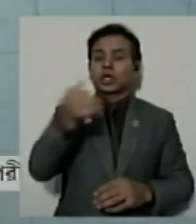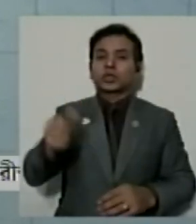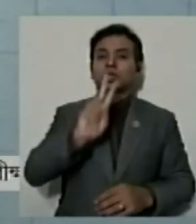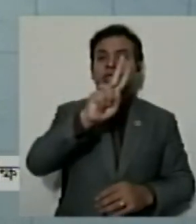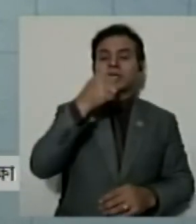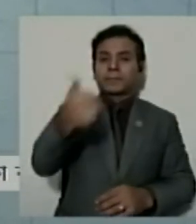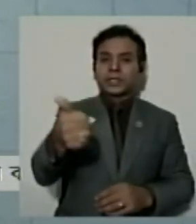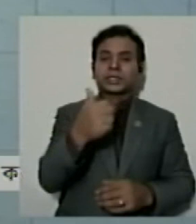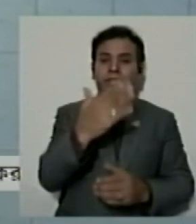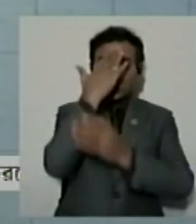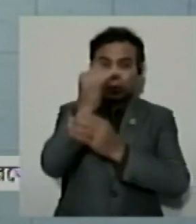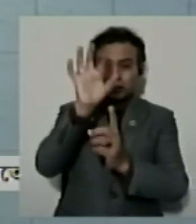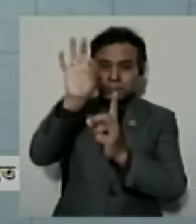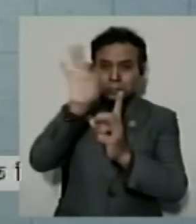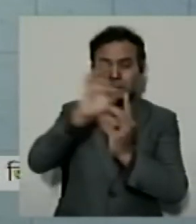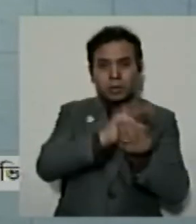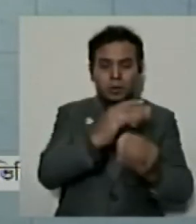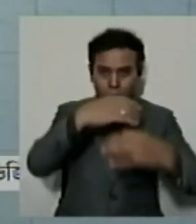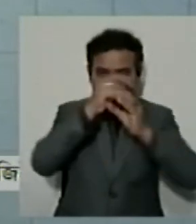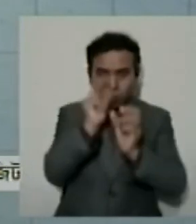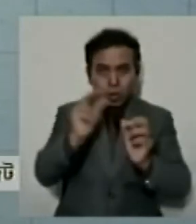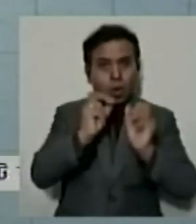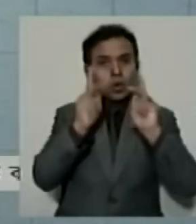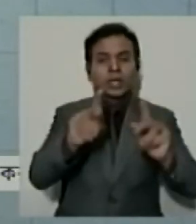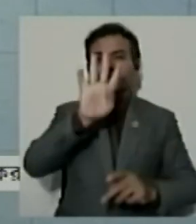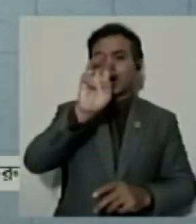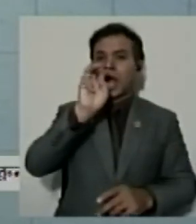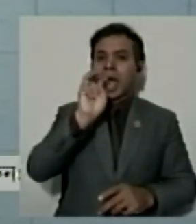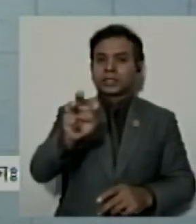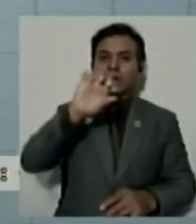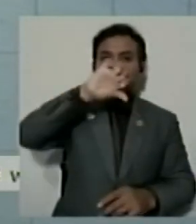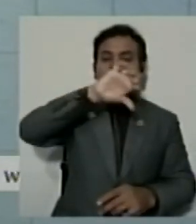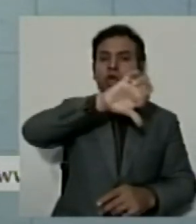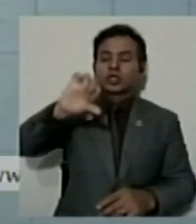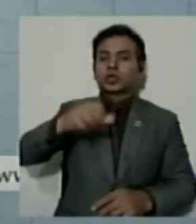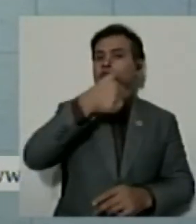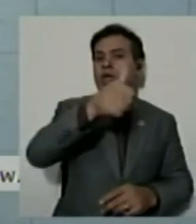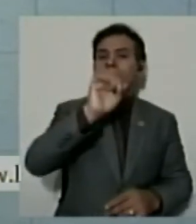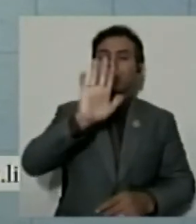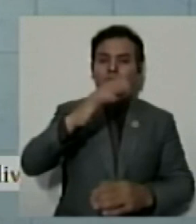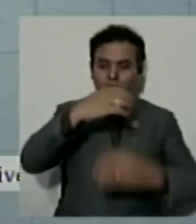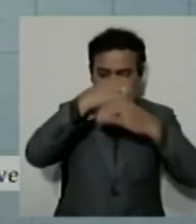4,965টি। এই পরীক্ষার মধ্যে থেকে আমাদের নমুনা সংগ্রহ বেড়েছে